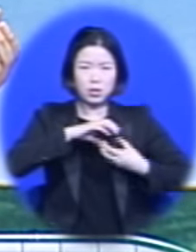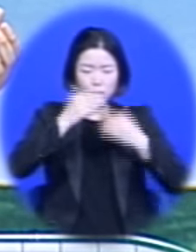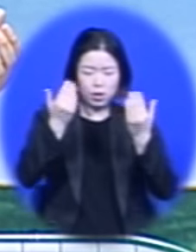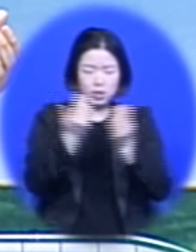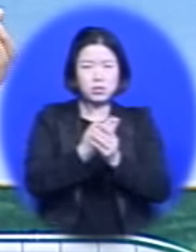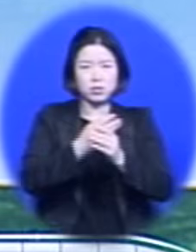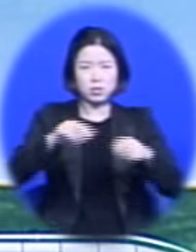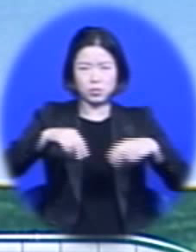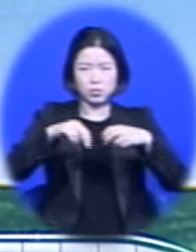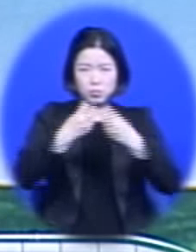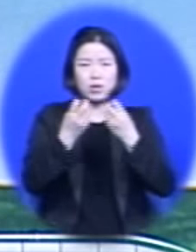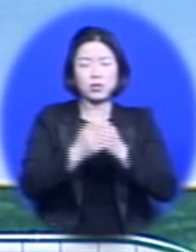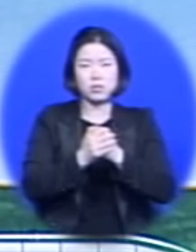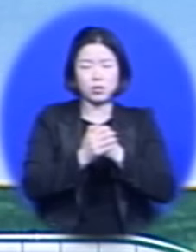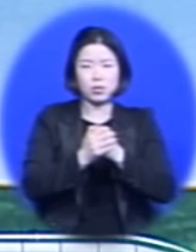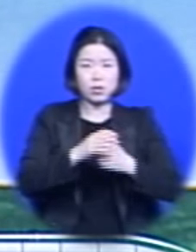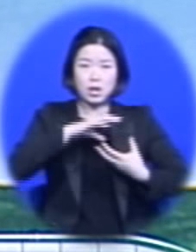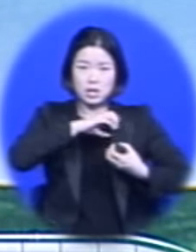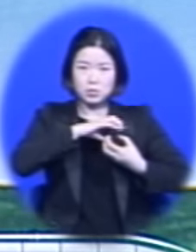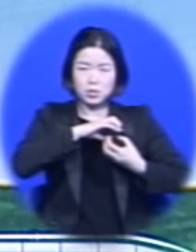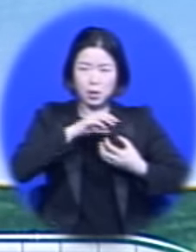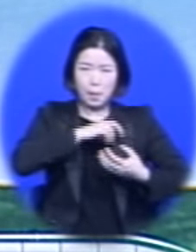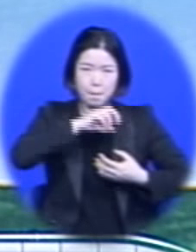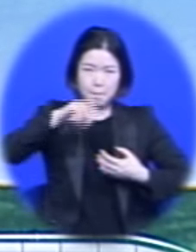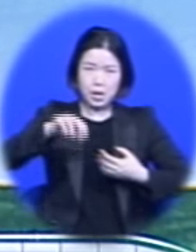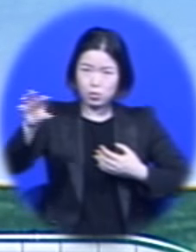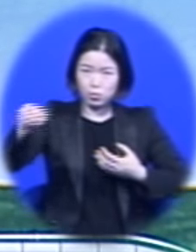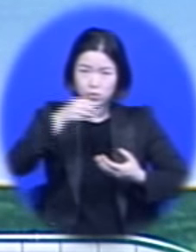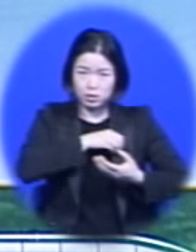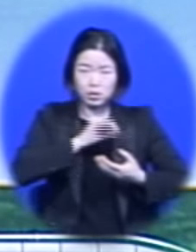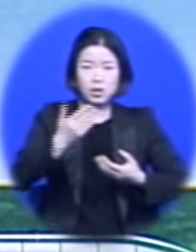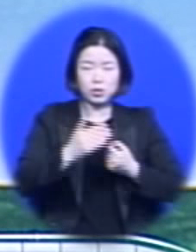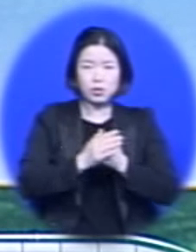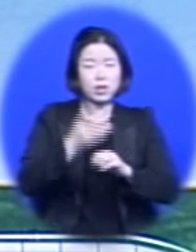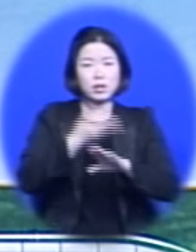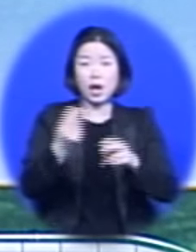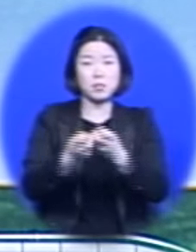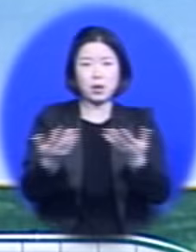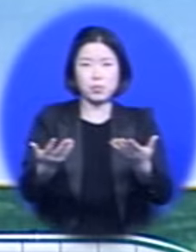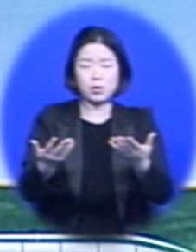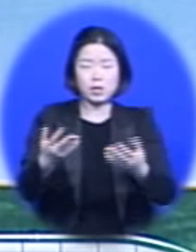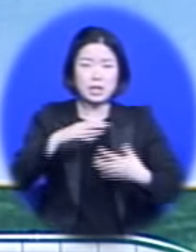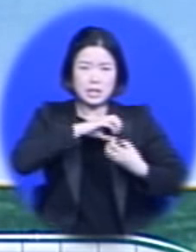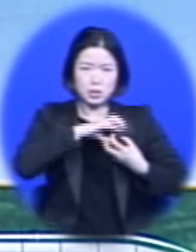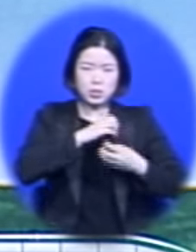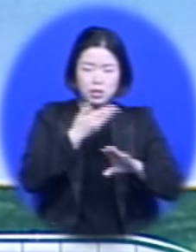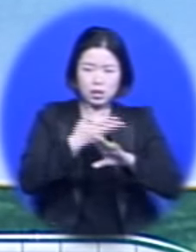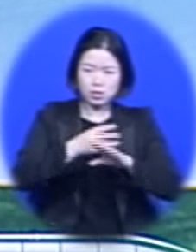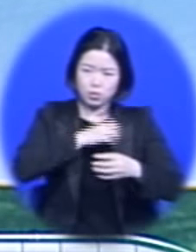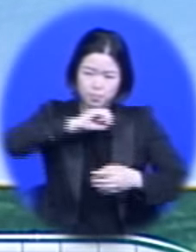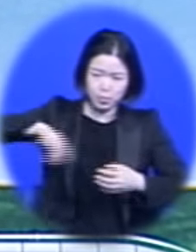망가졌어요. 심장 이식 수술을 해야 될 정도. 그냥 다른 치료가 없고 심장을 완전히 이식을 해야